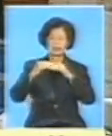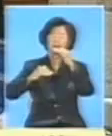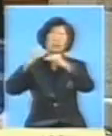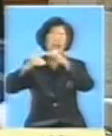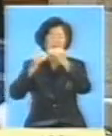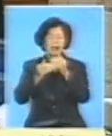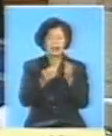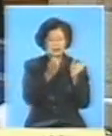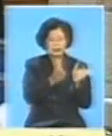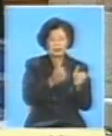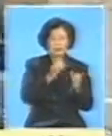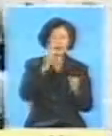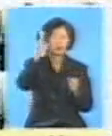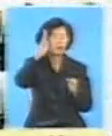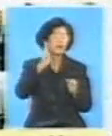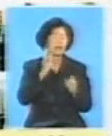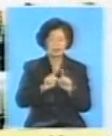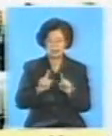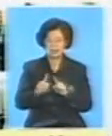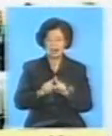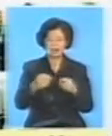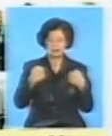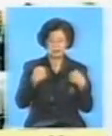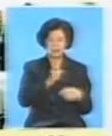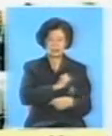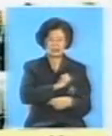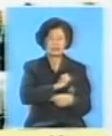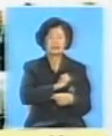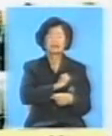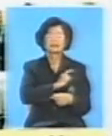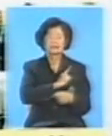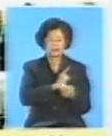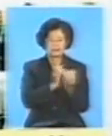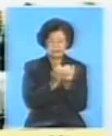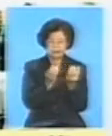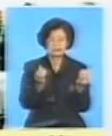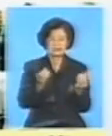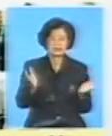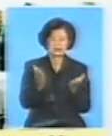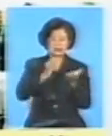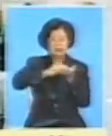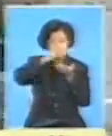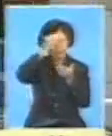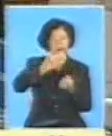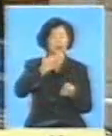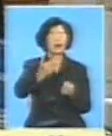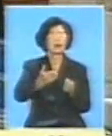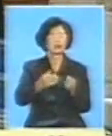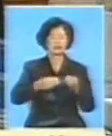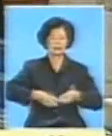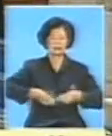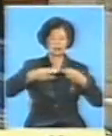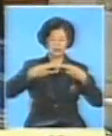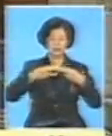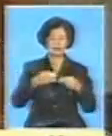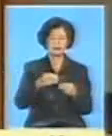กช่วงวัยมีศีลธรรมนะครับส่งเสริมการเรียนรู้ตลอดชีวิตสิ่งสำคัญก็คืออ่านหนังสือ